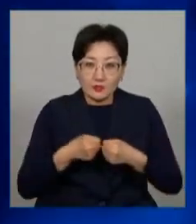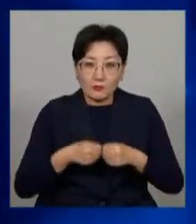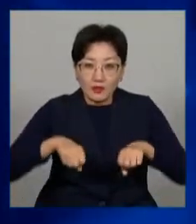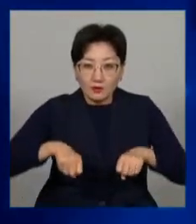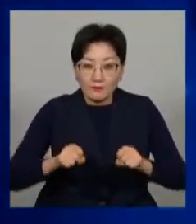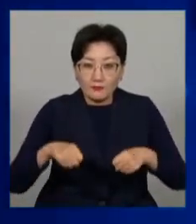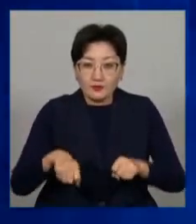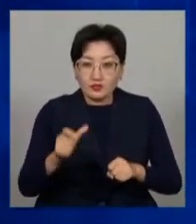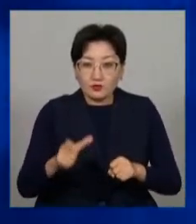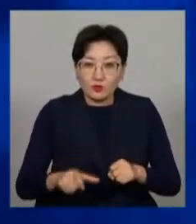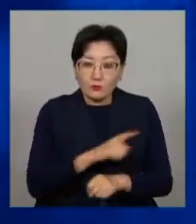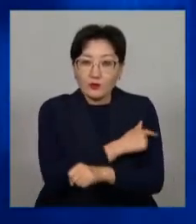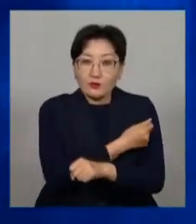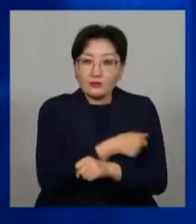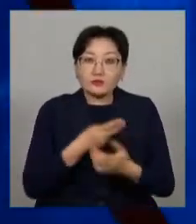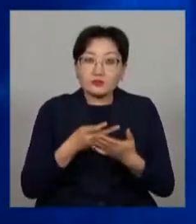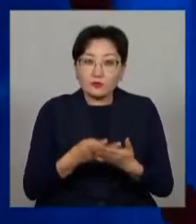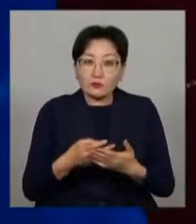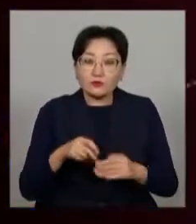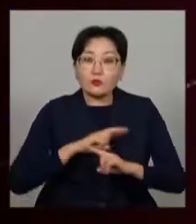мопедтің жолаушысы ауруханада мерт болды.